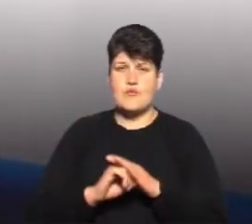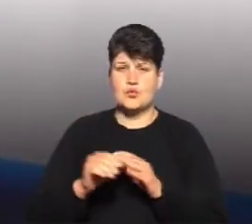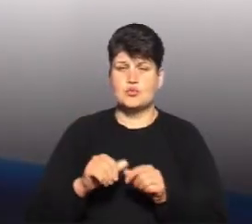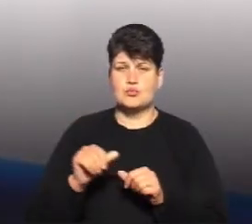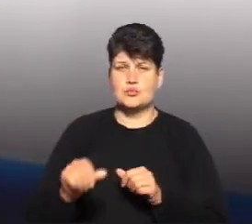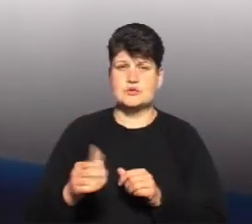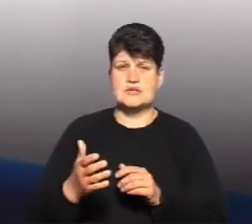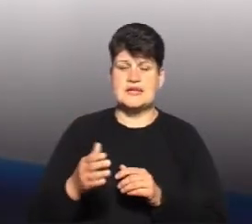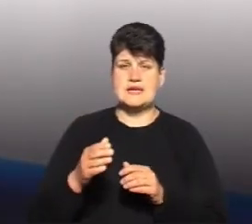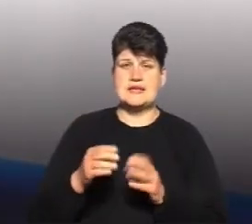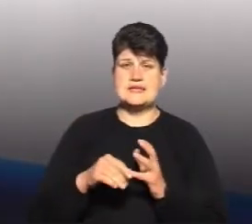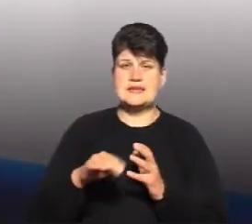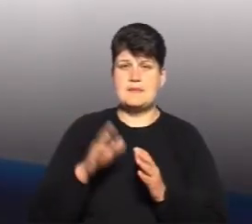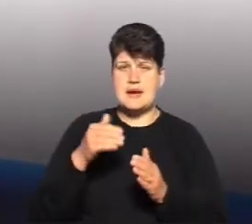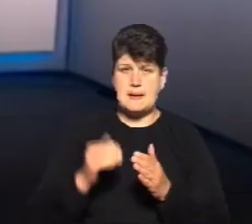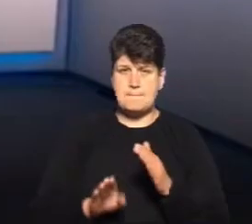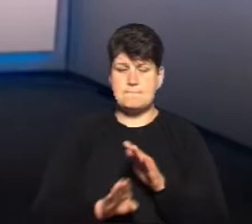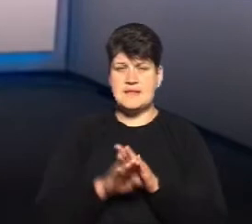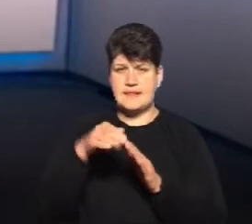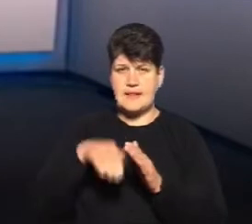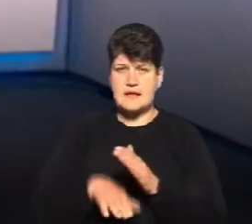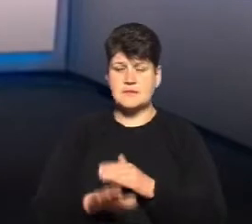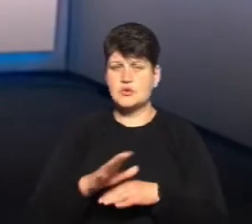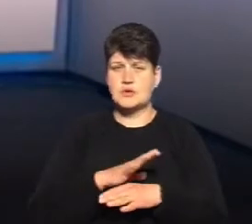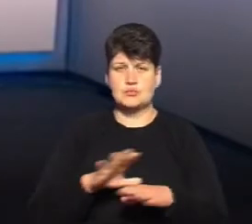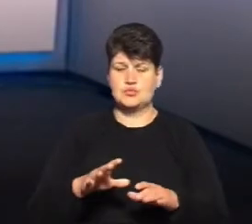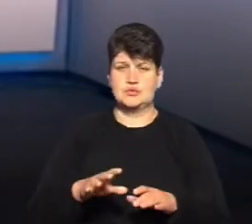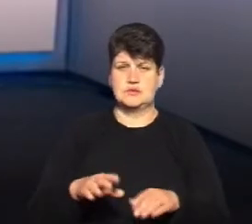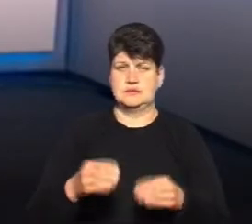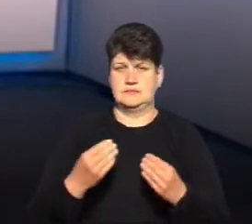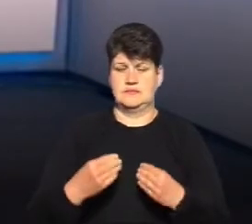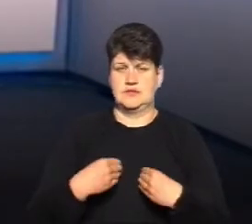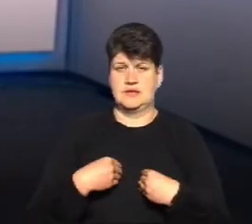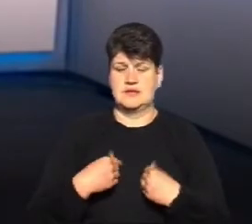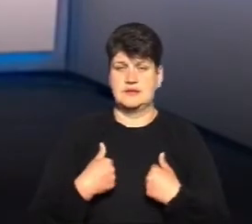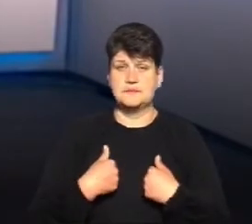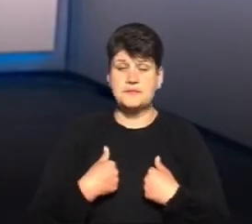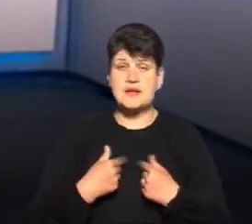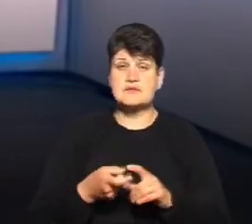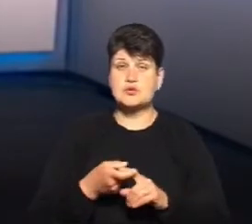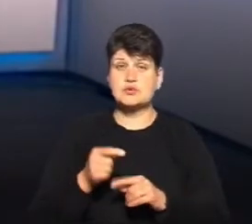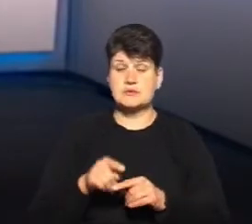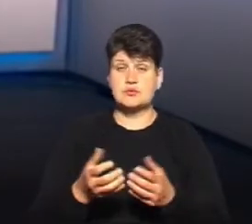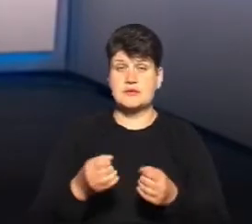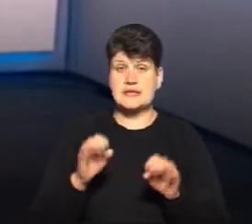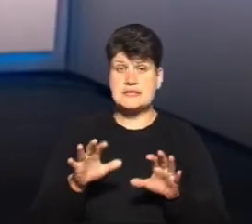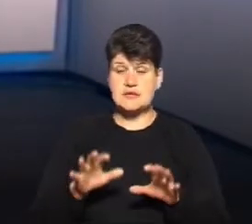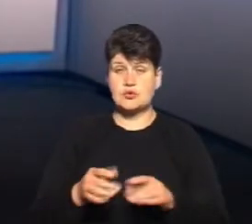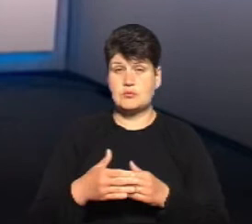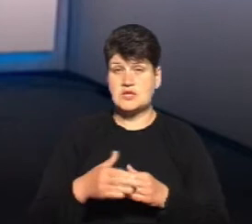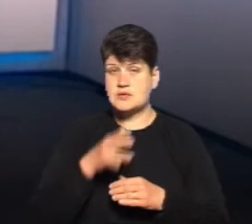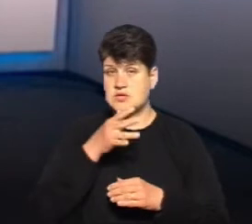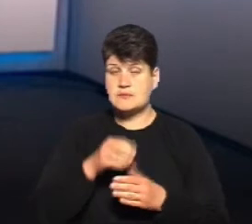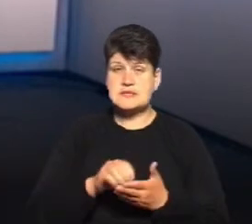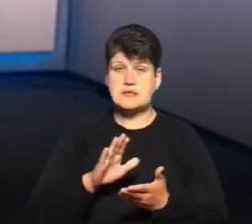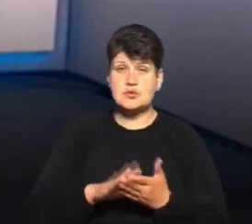надрами, які нам не були передані, тому що не було для цього повноважень. Але в зв'язку з тим, що прийнятий цей закон, то найближчим часом ми зареєструємо право